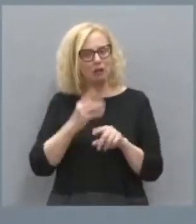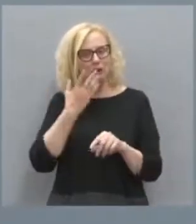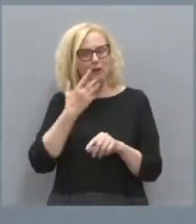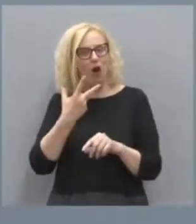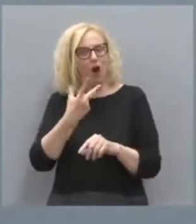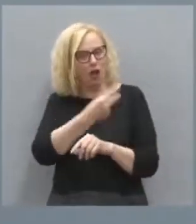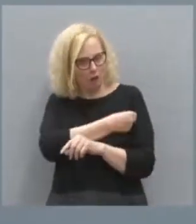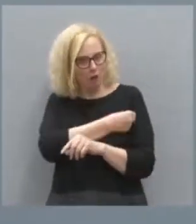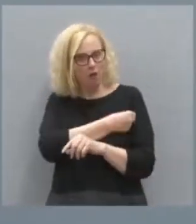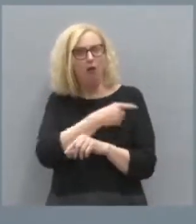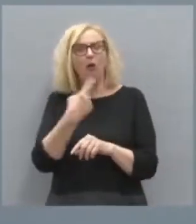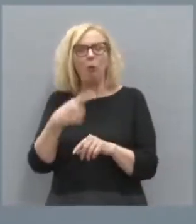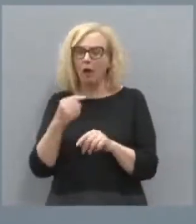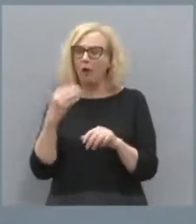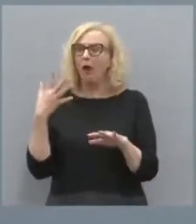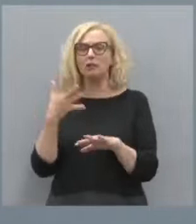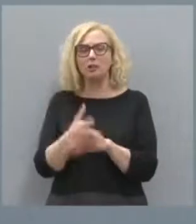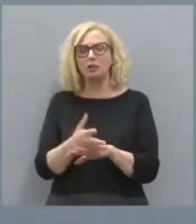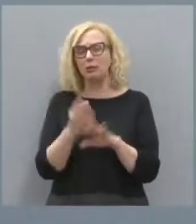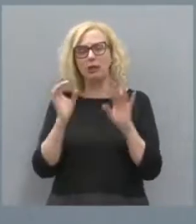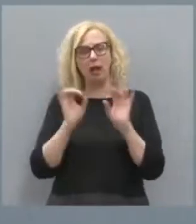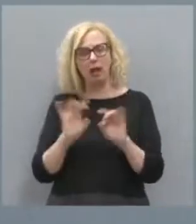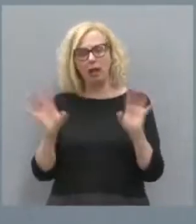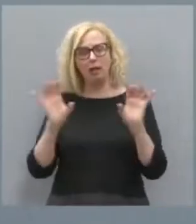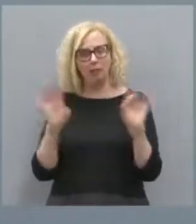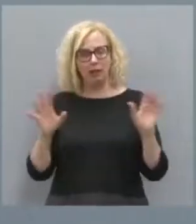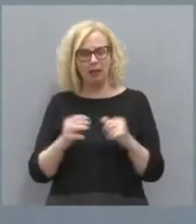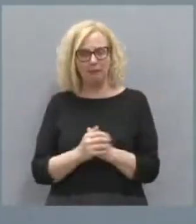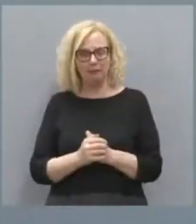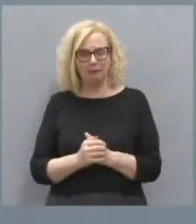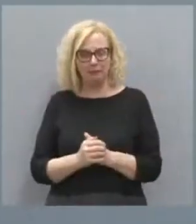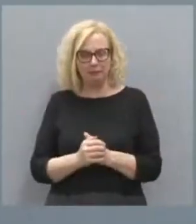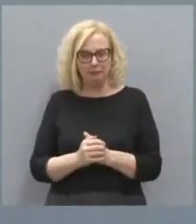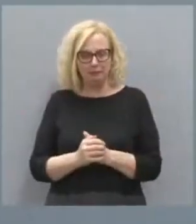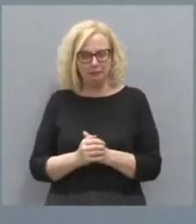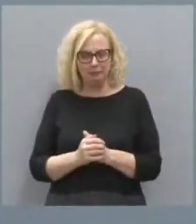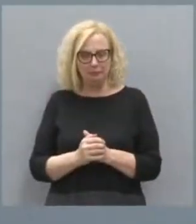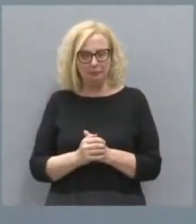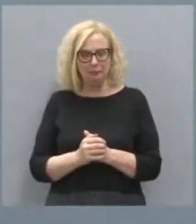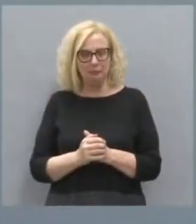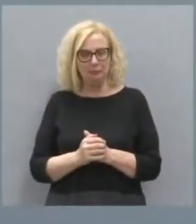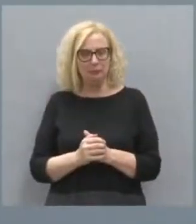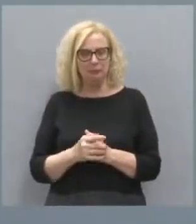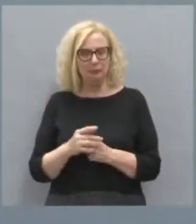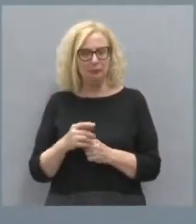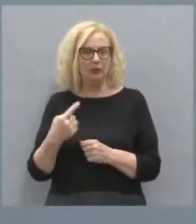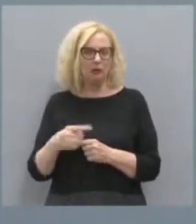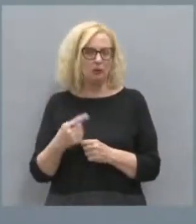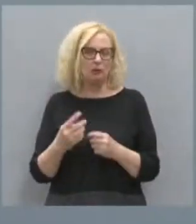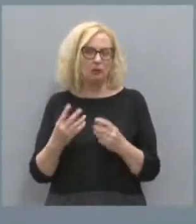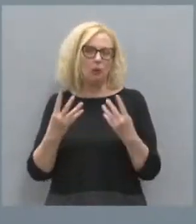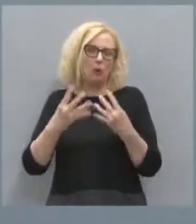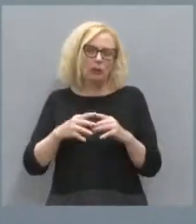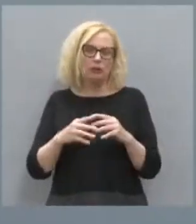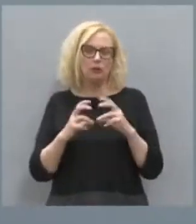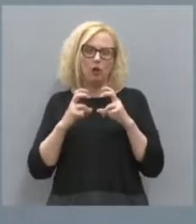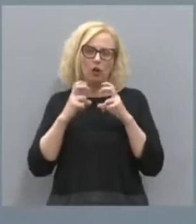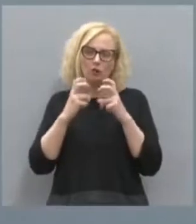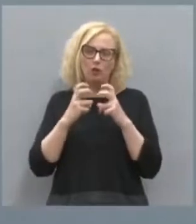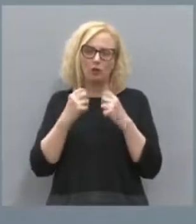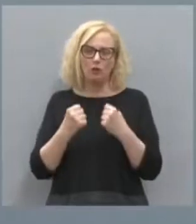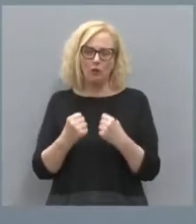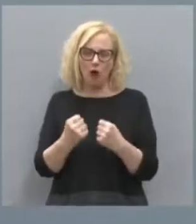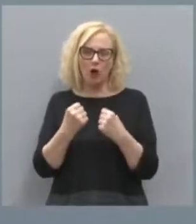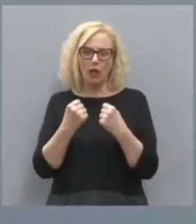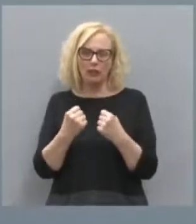l'accessibilità sia estrema per cui veramente ci sarà c'è uno sforzo organizzativo enorme abbiamo chiesto